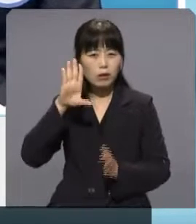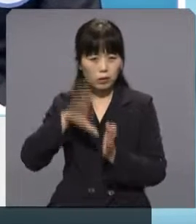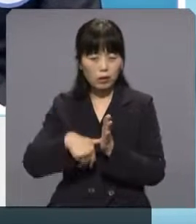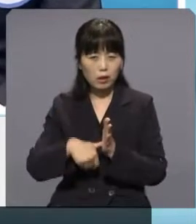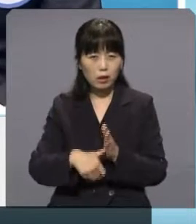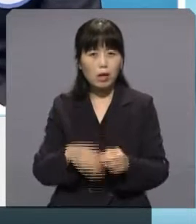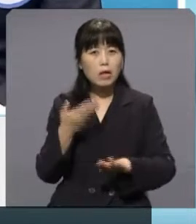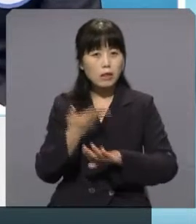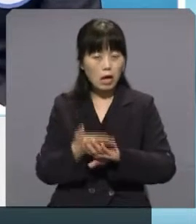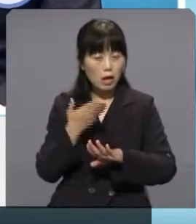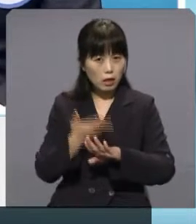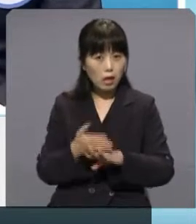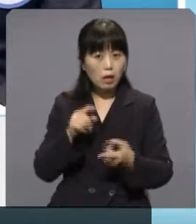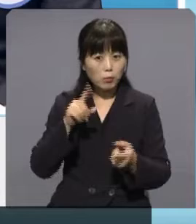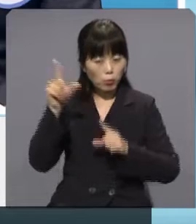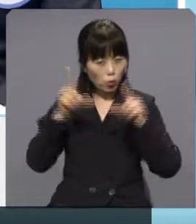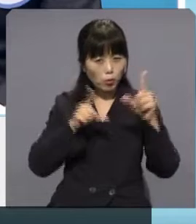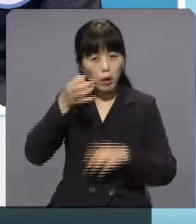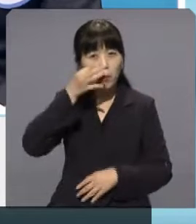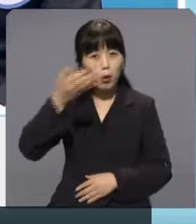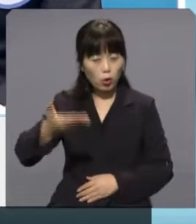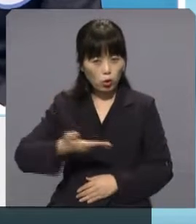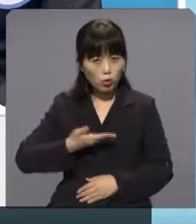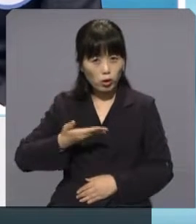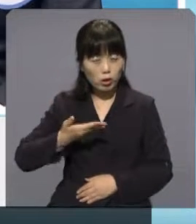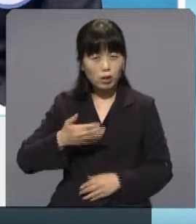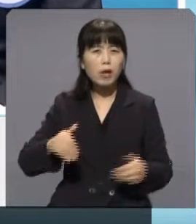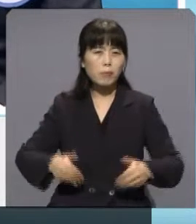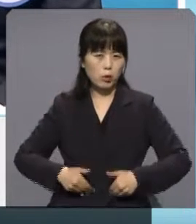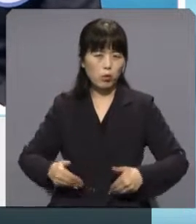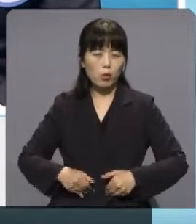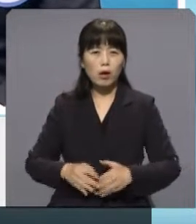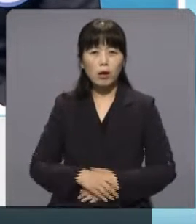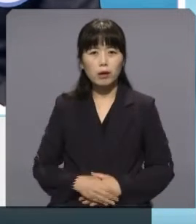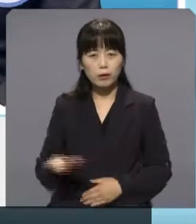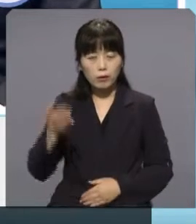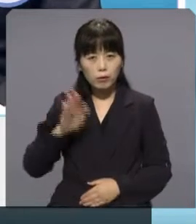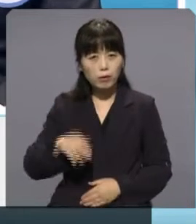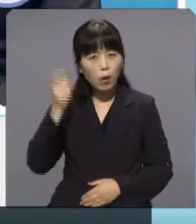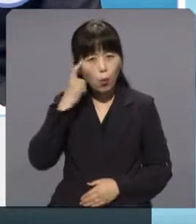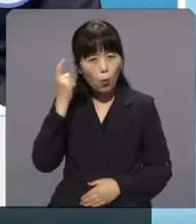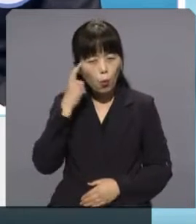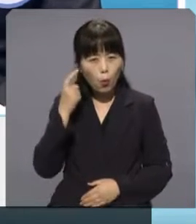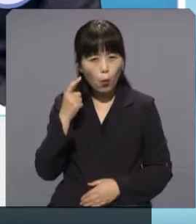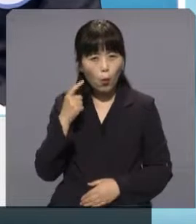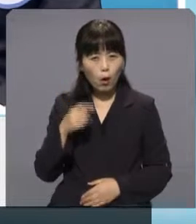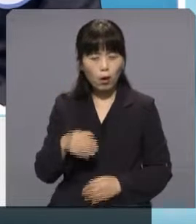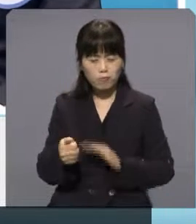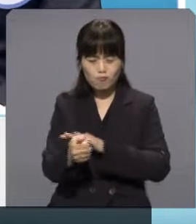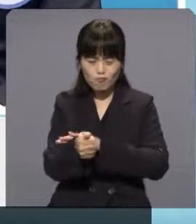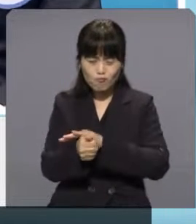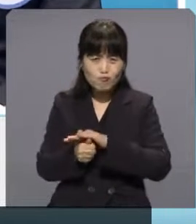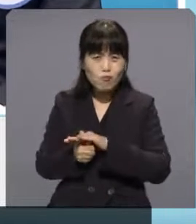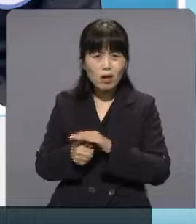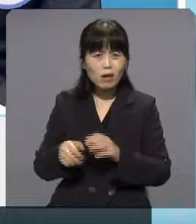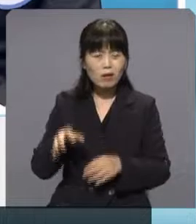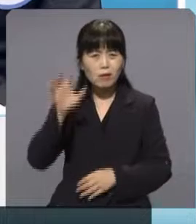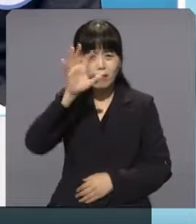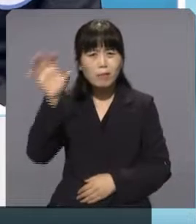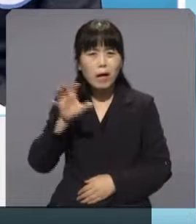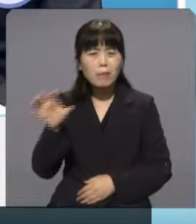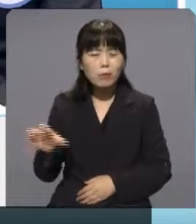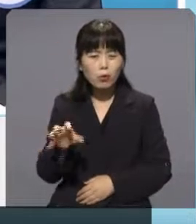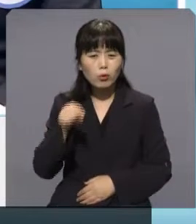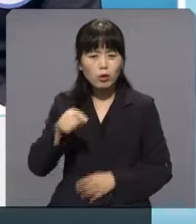한다면 다르다라는 거를 뭐 줘야 되는 거 아닌가요? 네. 그런데 왜 그런 구태의연한 방식에 자꾸 이렇게 의존하려고